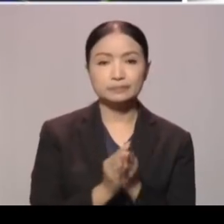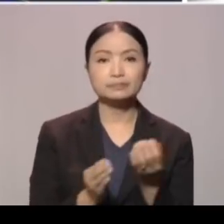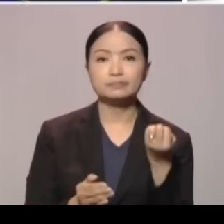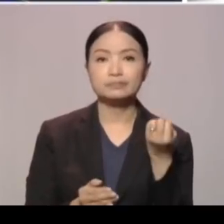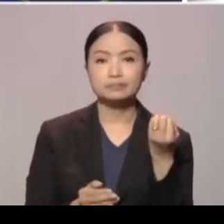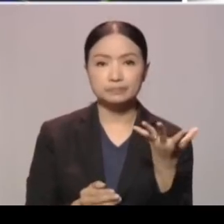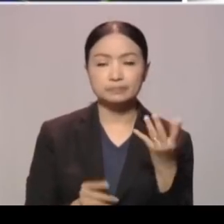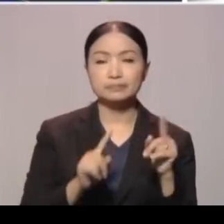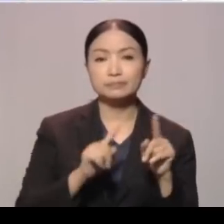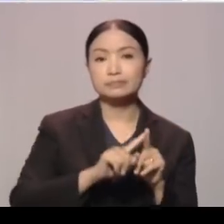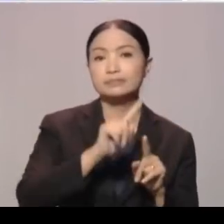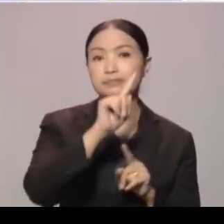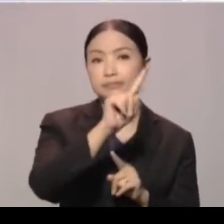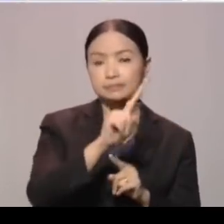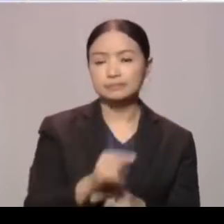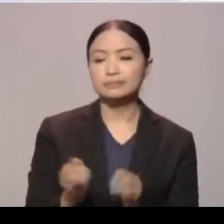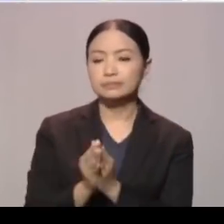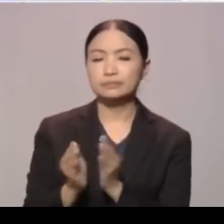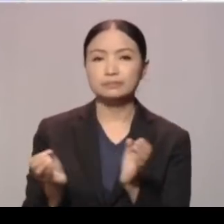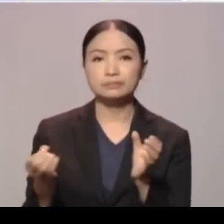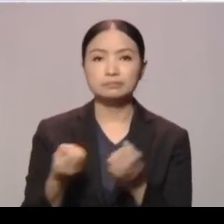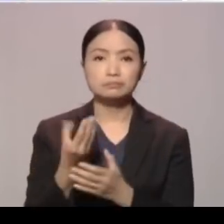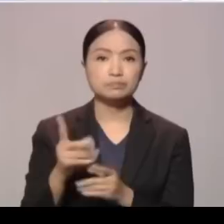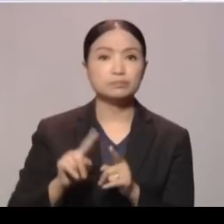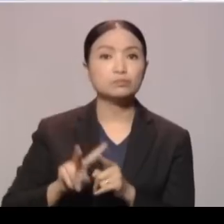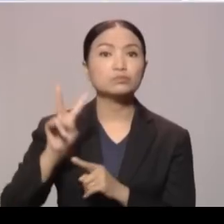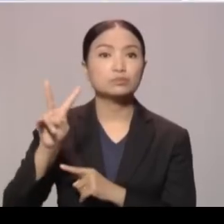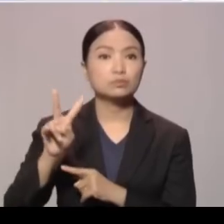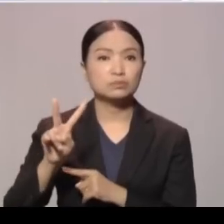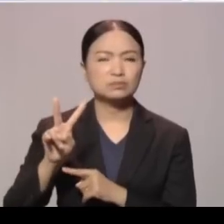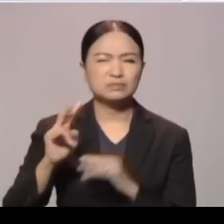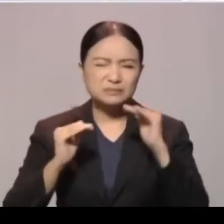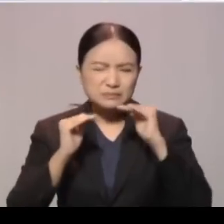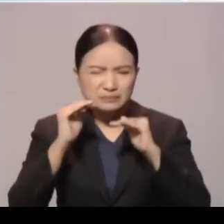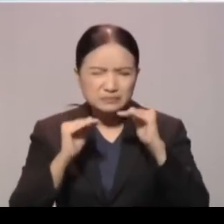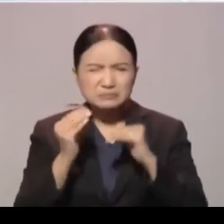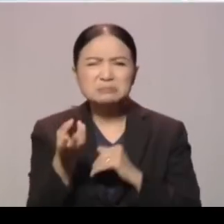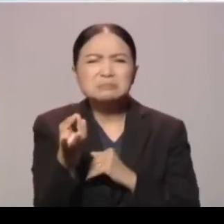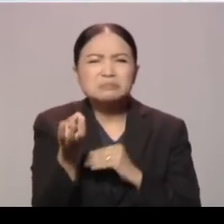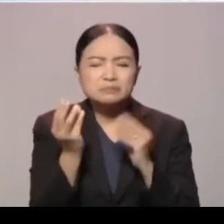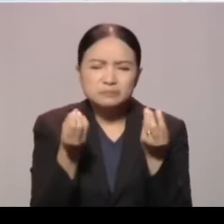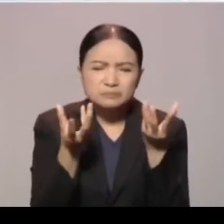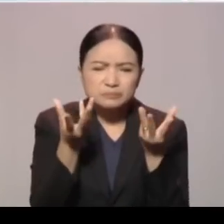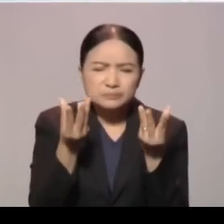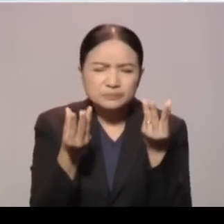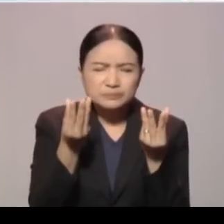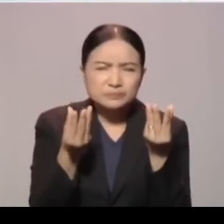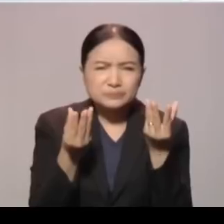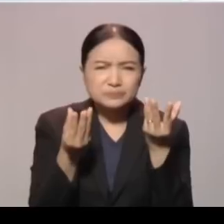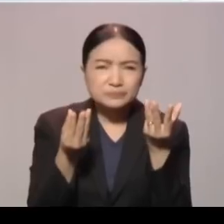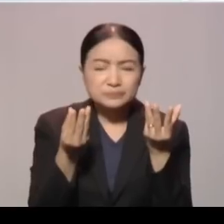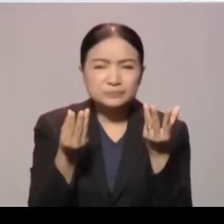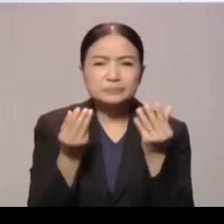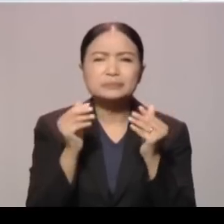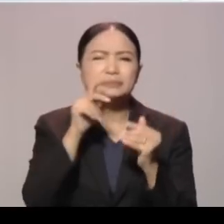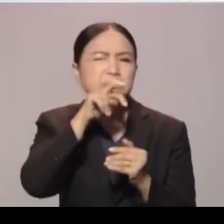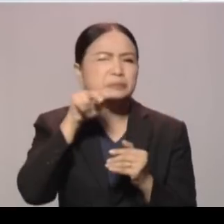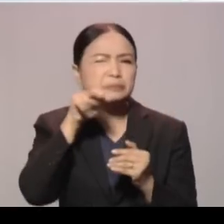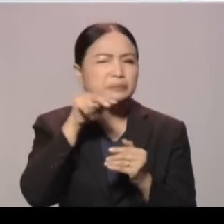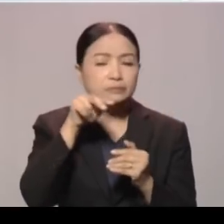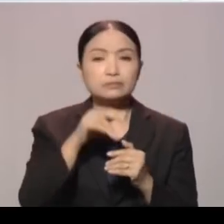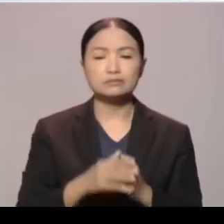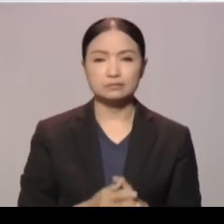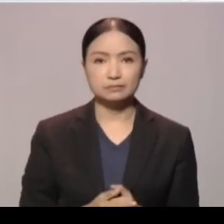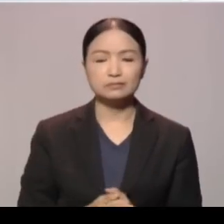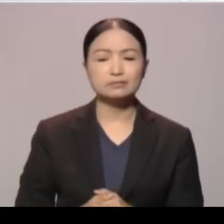คะแนนเสียงอันดับหนึ่งกับอันดับสองมันชนะกันไม่ขาดนะครับเพราะไม่ขาดปั๊บนะธร